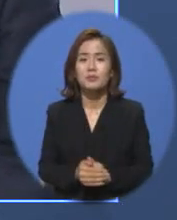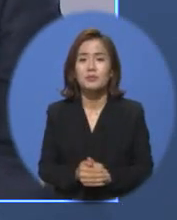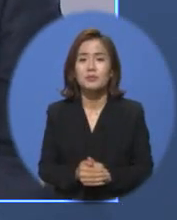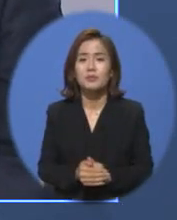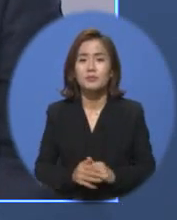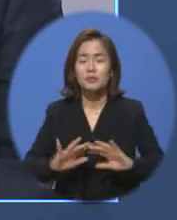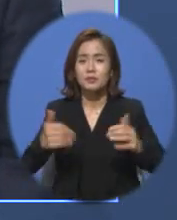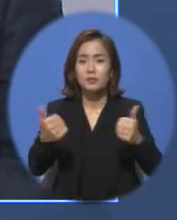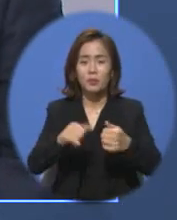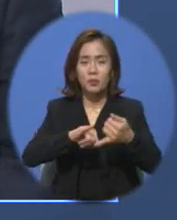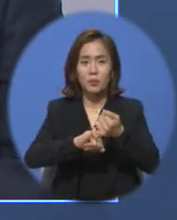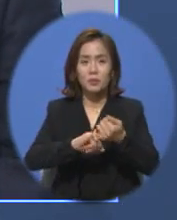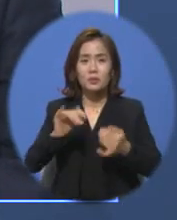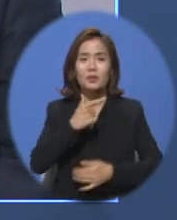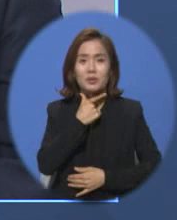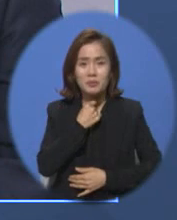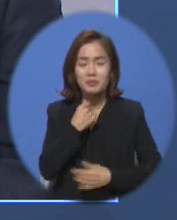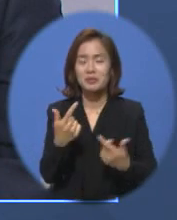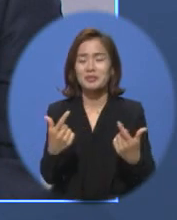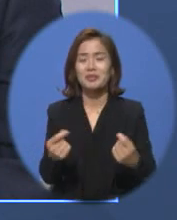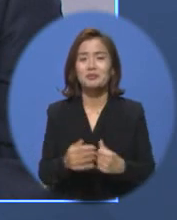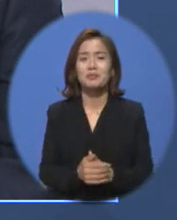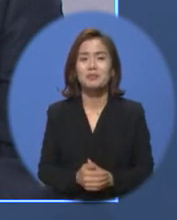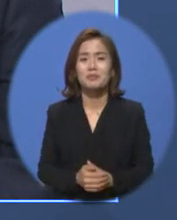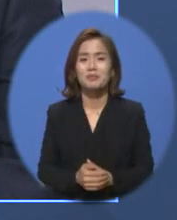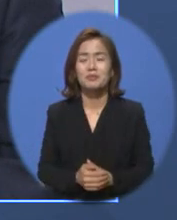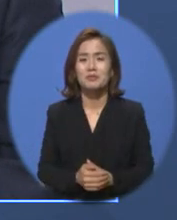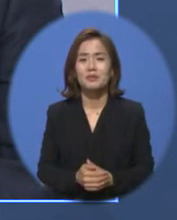의원이되고싶어하는군요 .